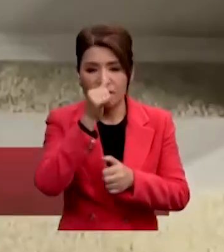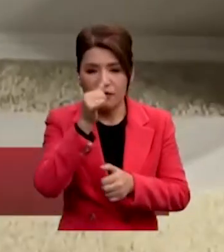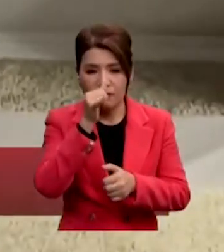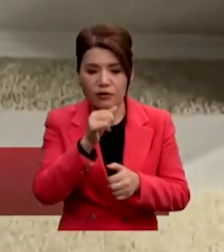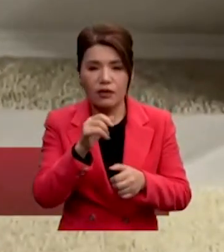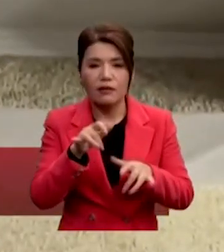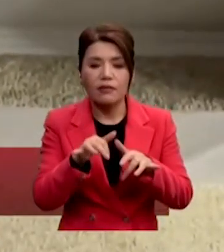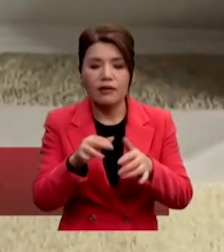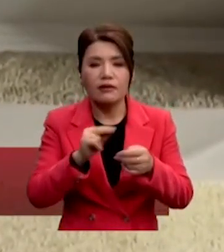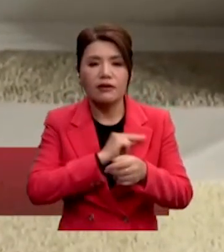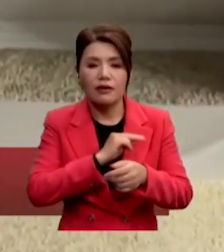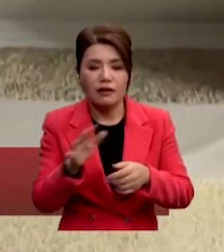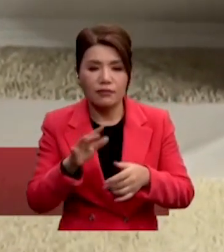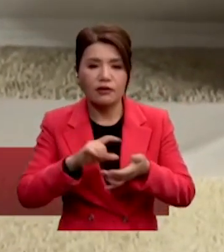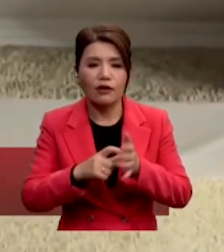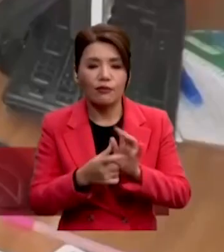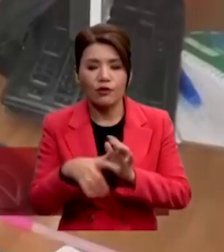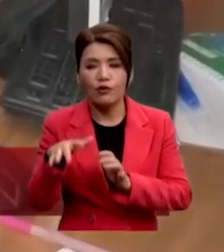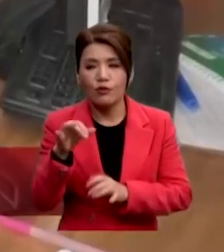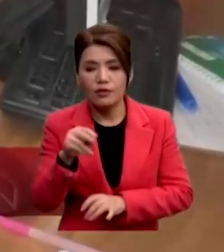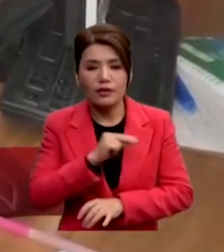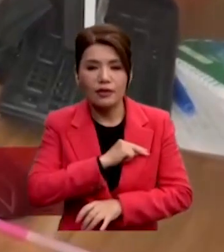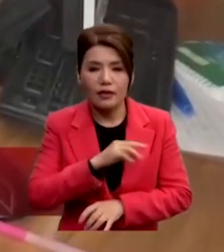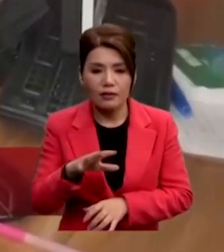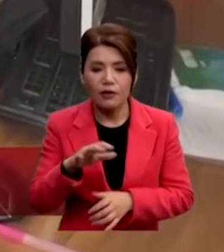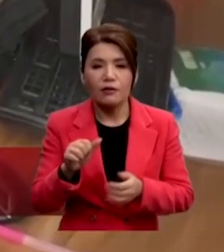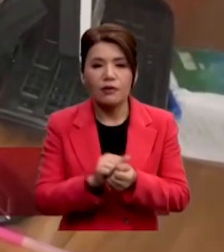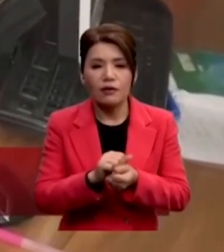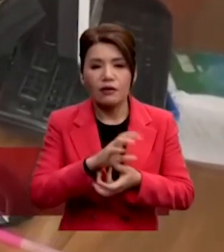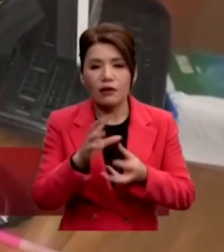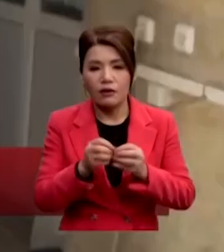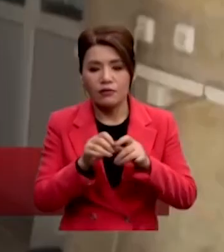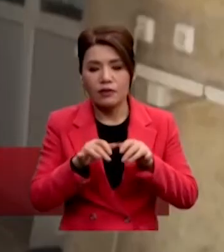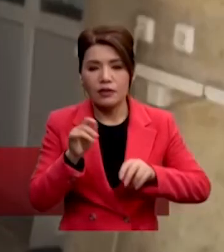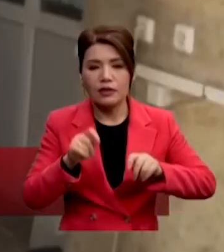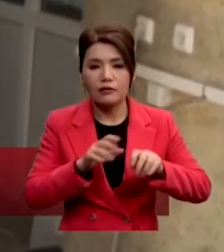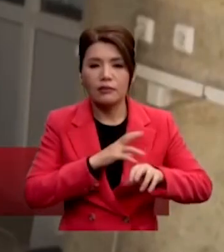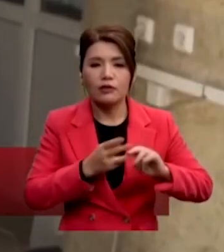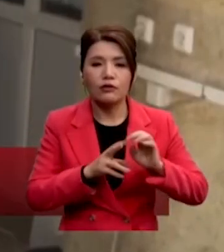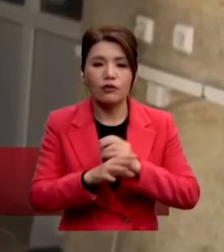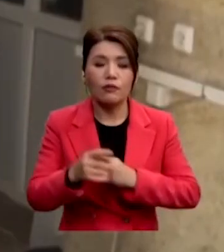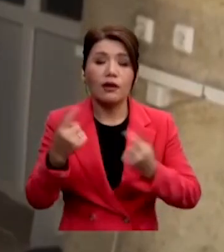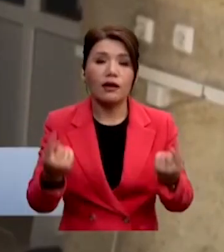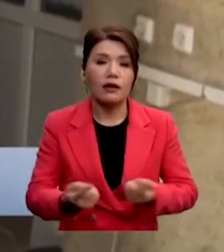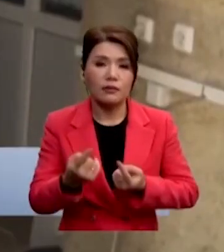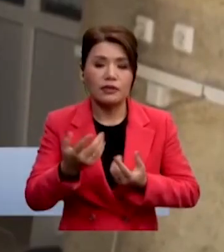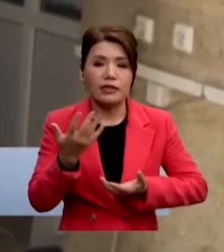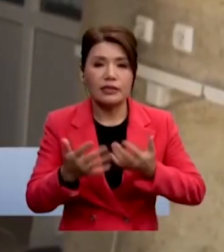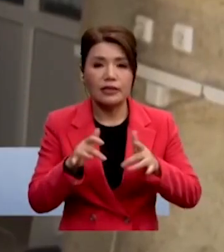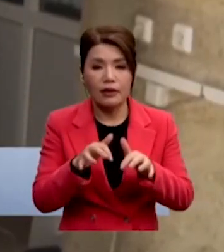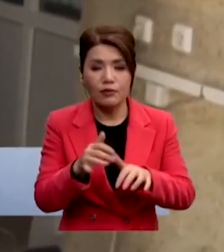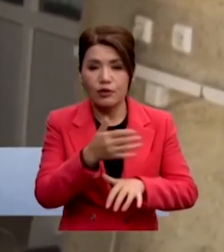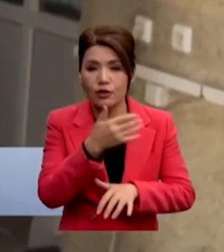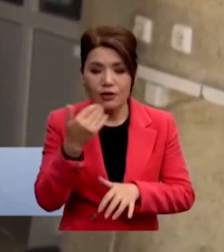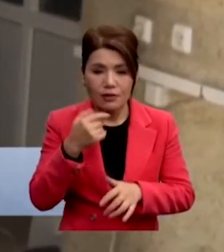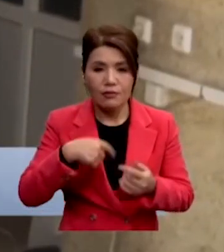не принимали пациентов и кабинеты УЗИ. Медики вернулись к бумажному варианту работы. В штатном режиме мы, если компьютера нет,